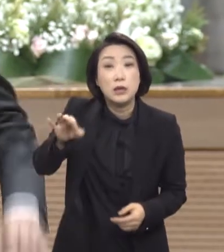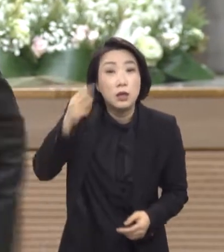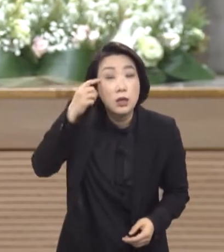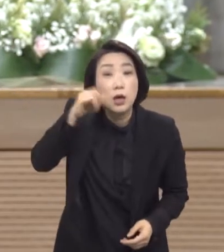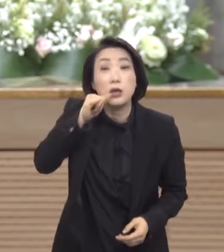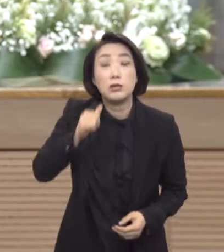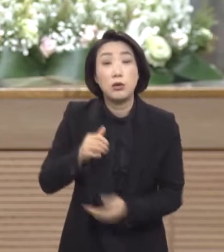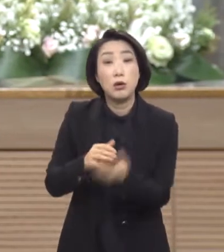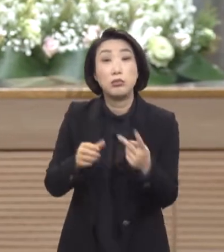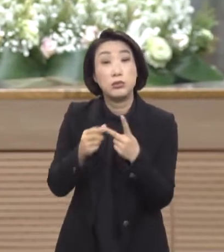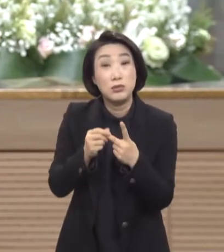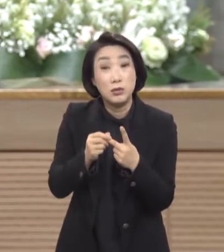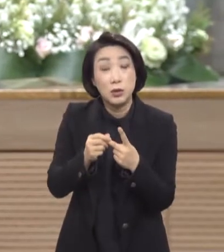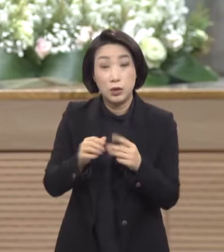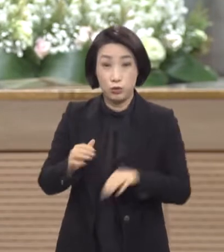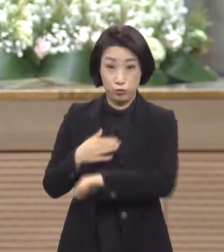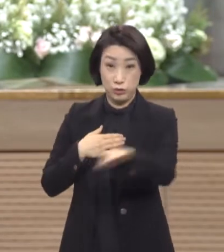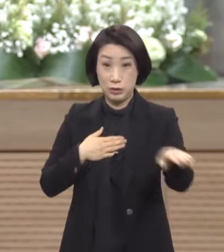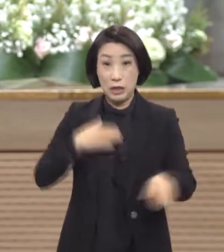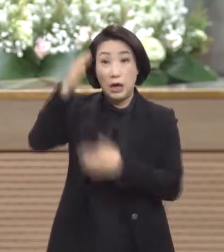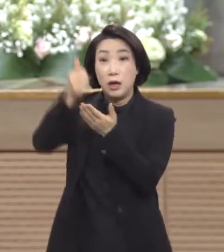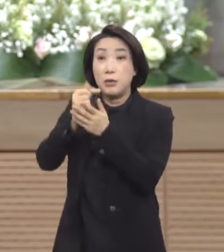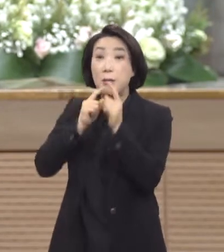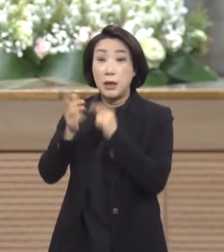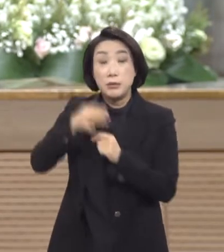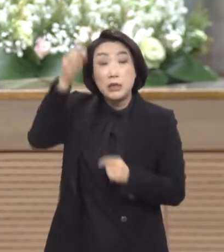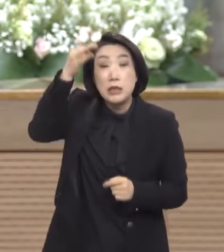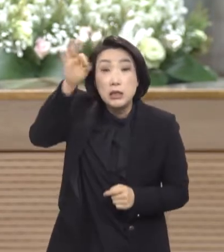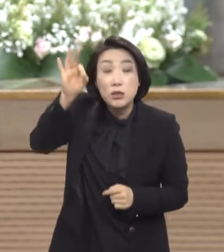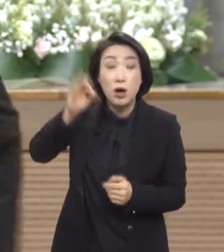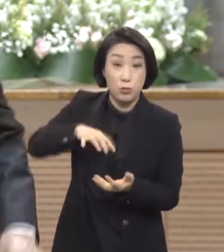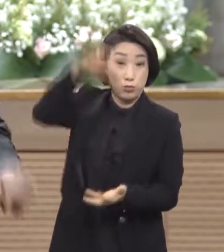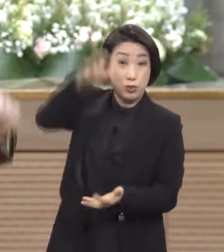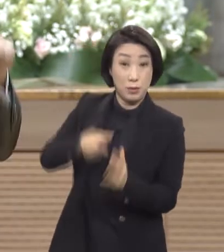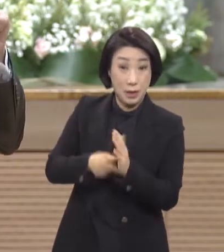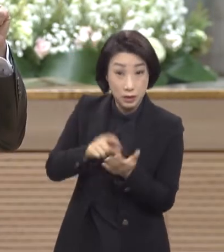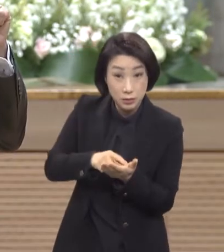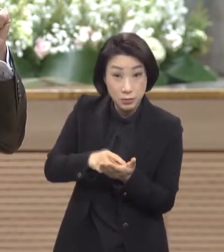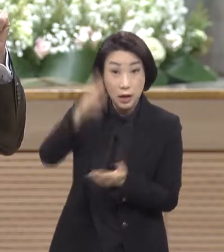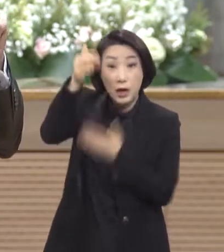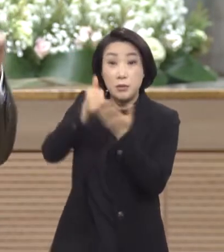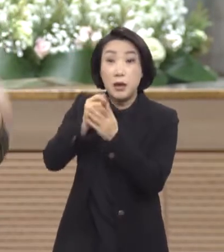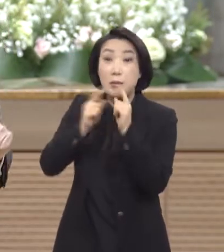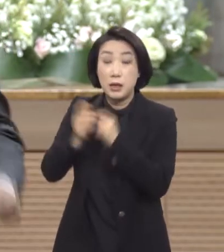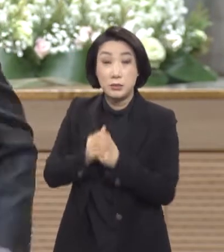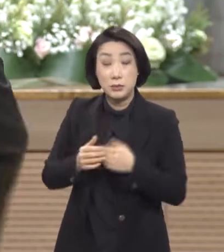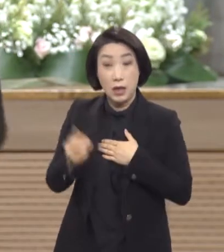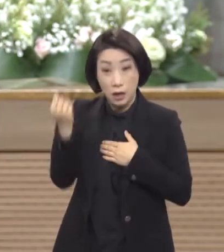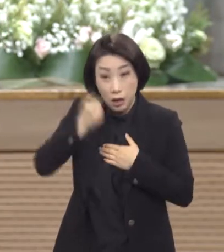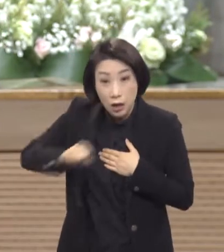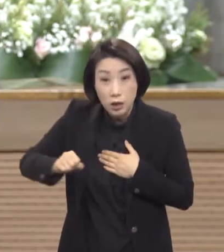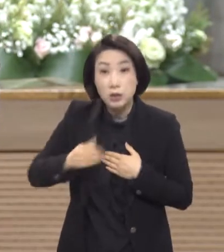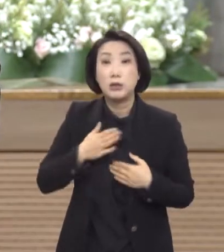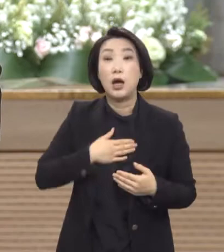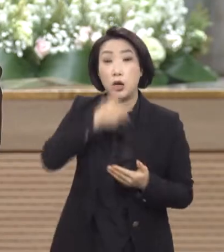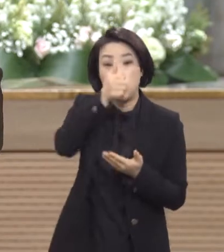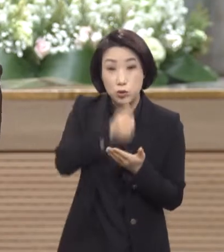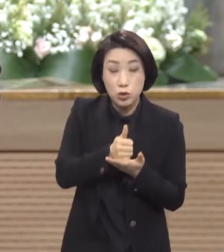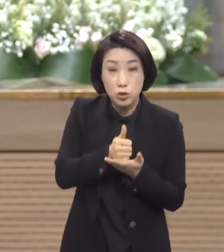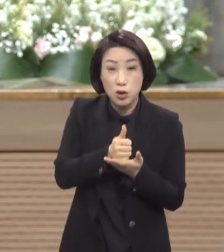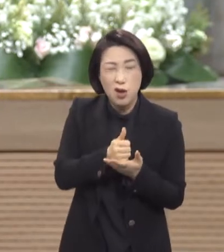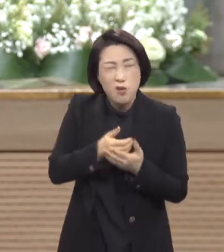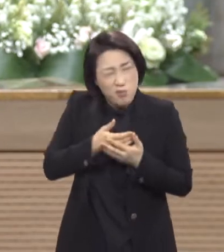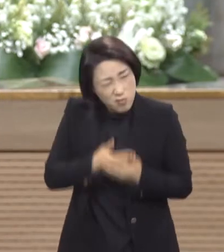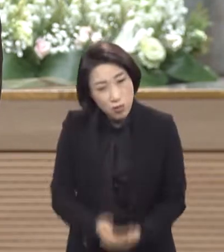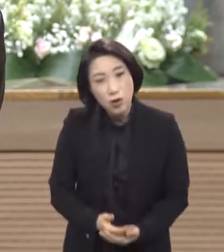여기는. 그래서 우리가 하나님 말씀을 인정하는 만큼 하나님 말씀을 범하면 죄도